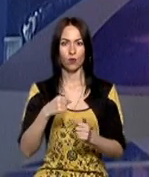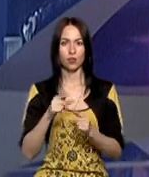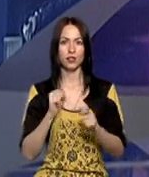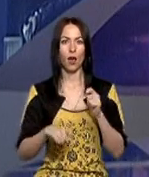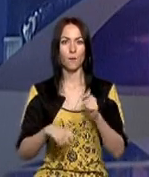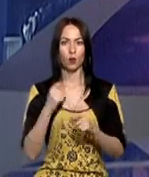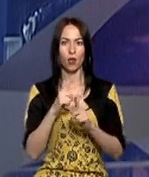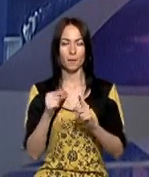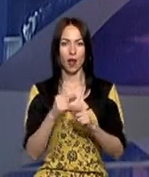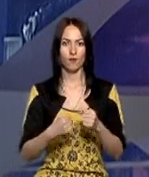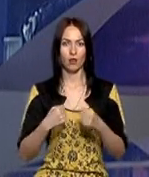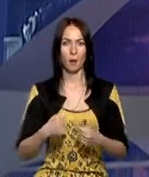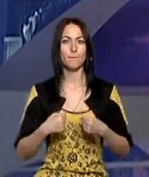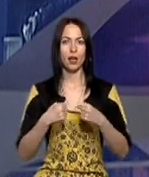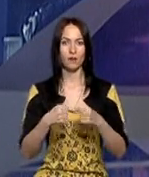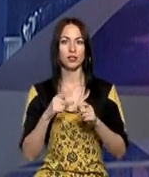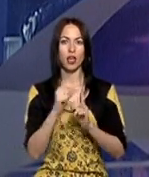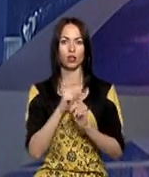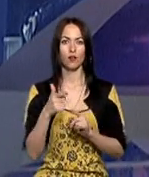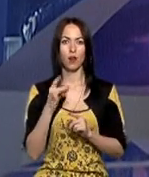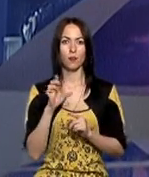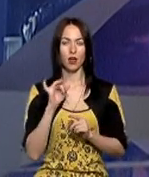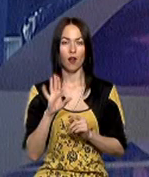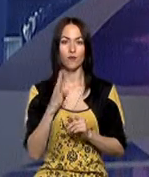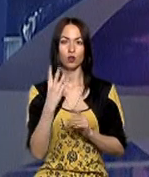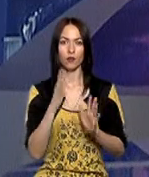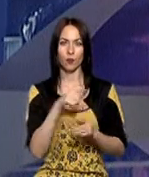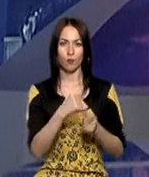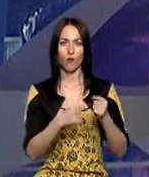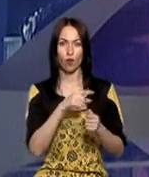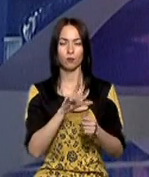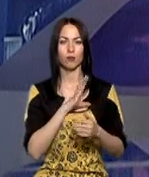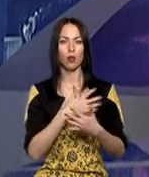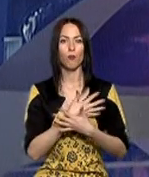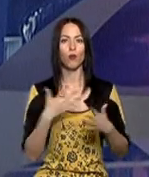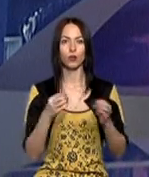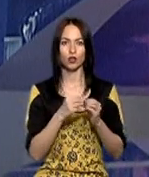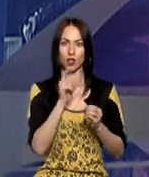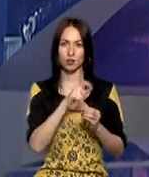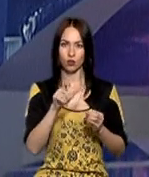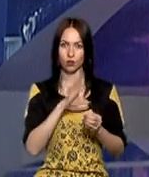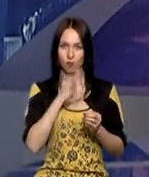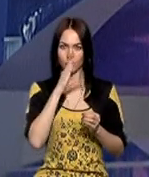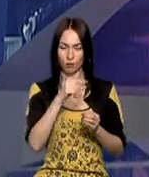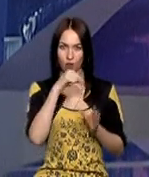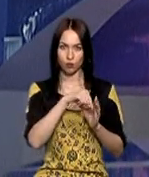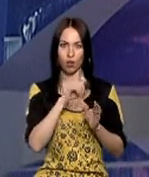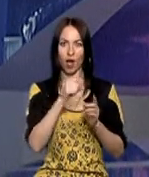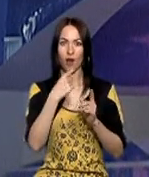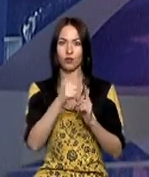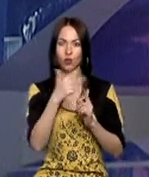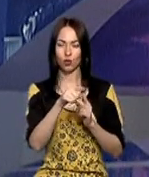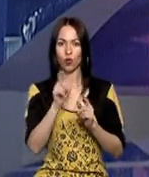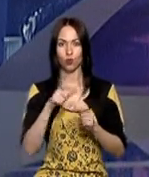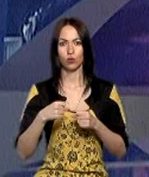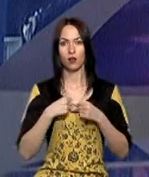правил пасажирських перевезень. За словами Грабар, у 4 випадках водії перевозили більше як 10 пасажирів у салоні, в інших 3